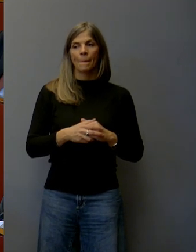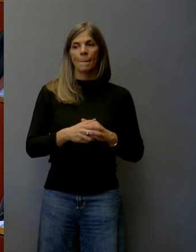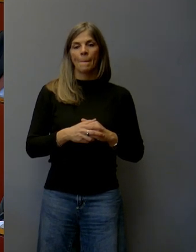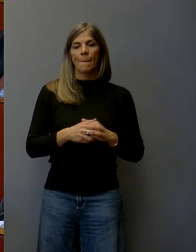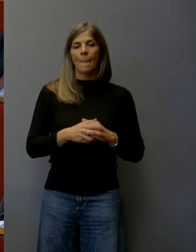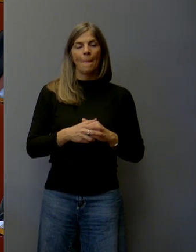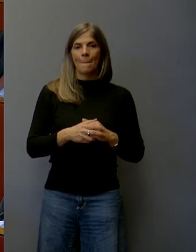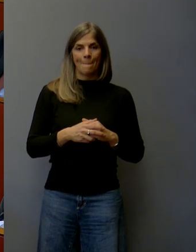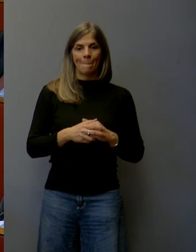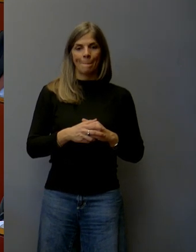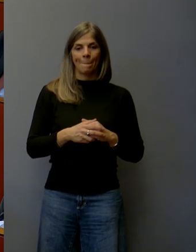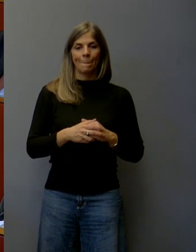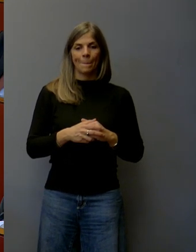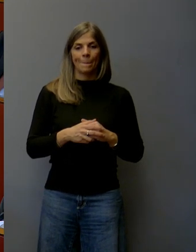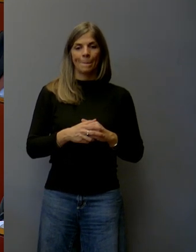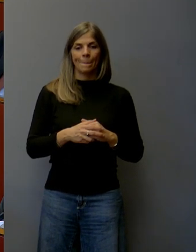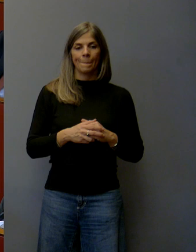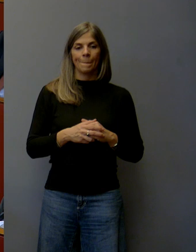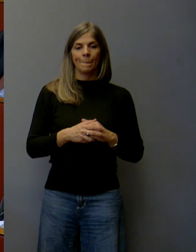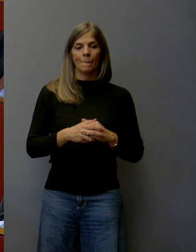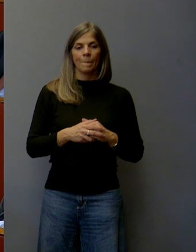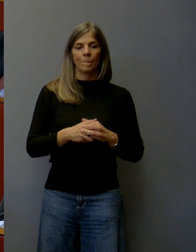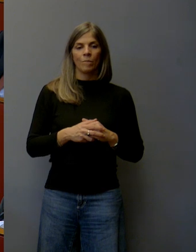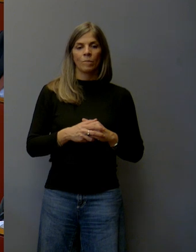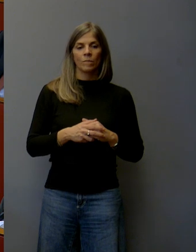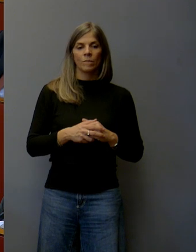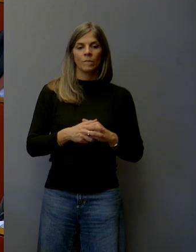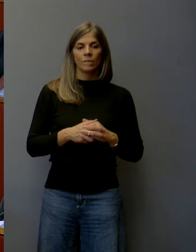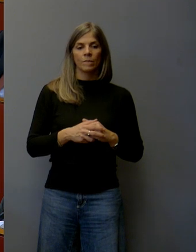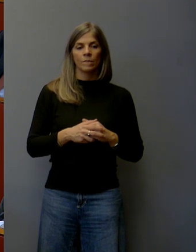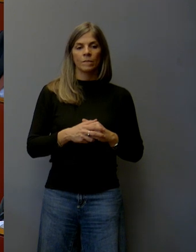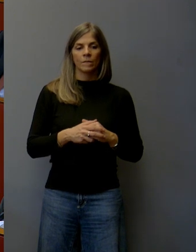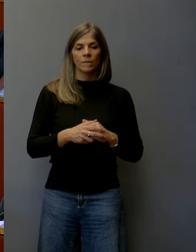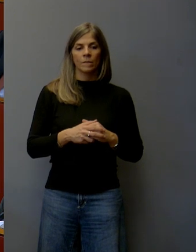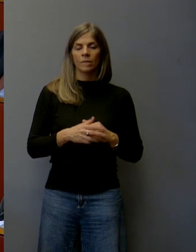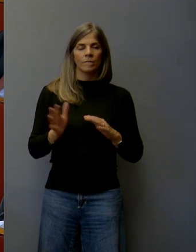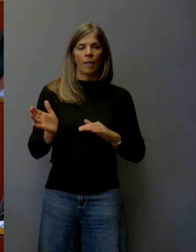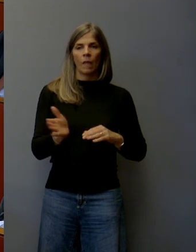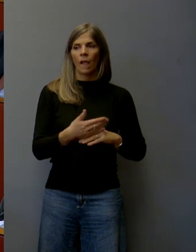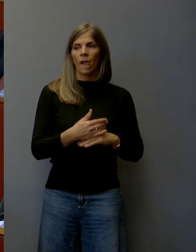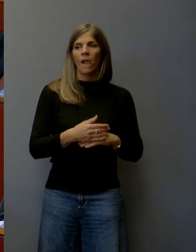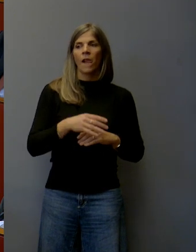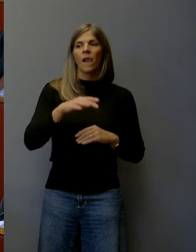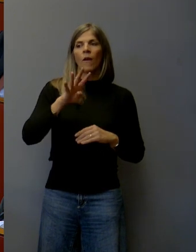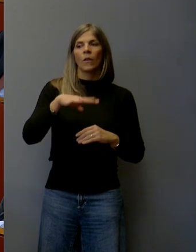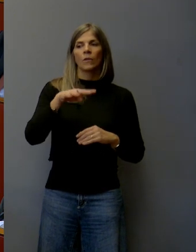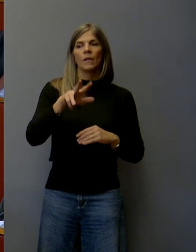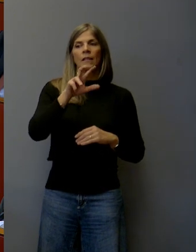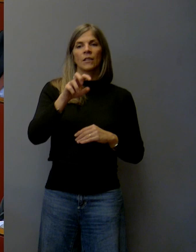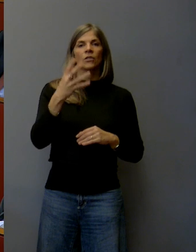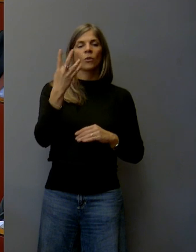no Sì ok Questo l'ho già detto 4.348 chiedo